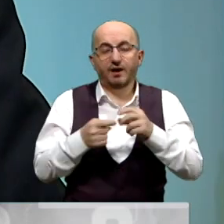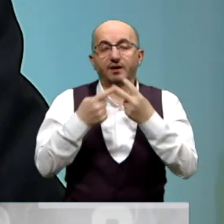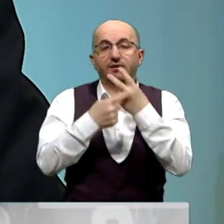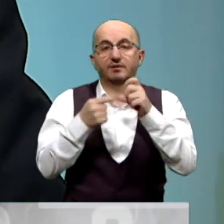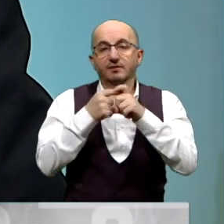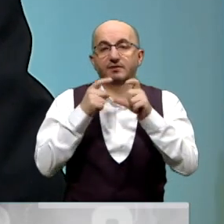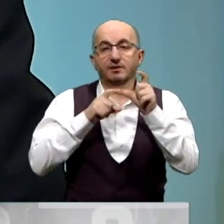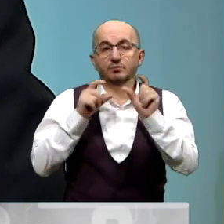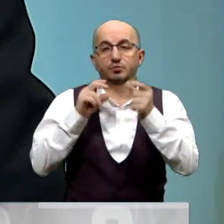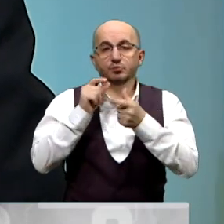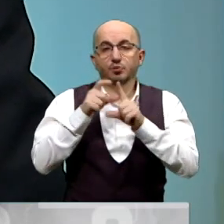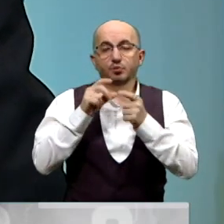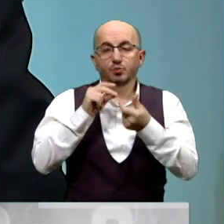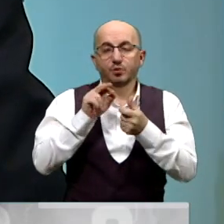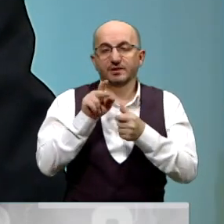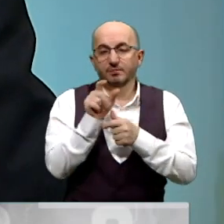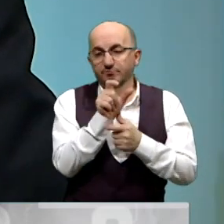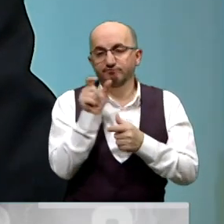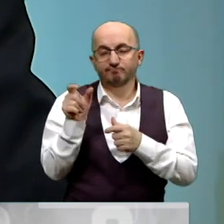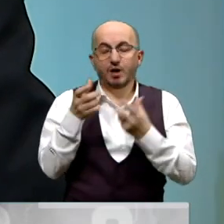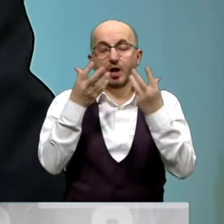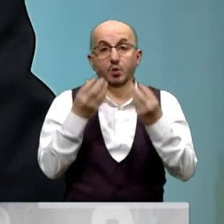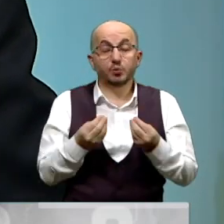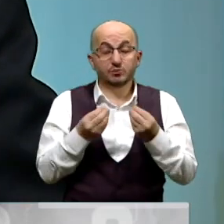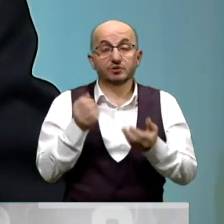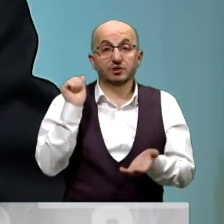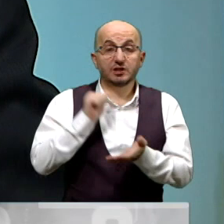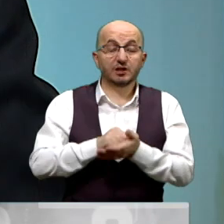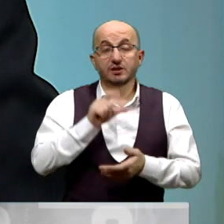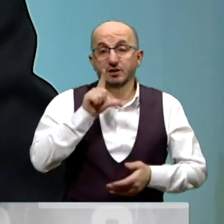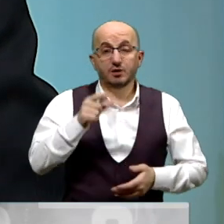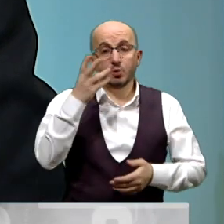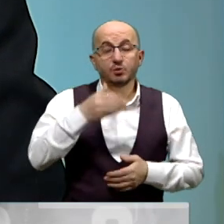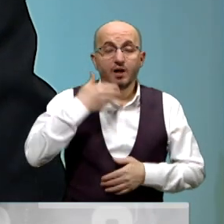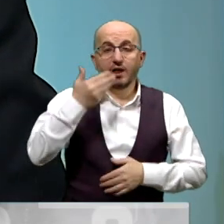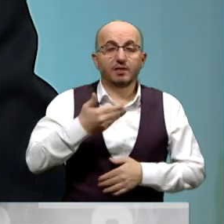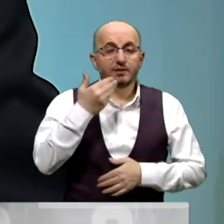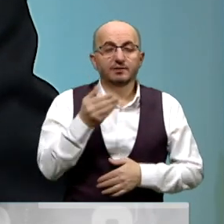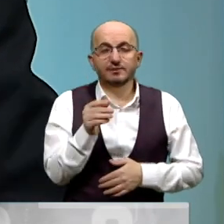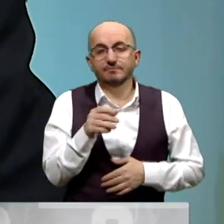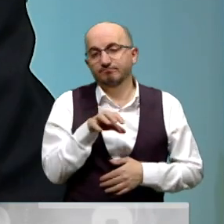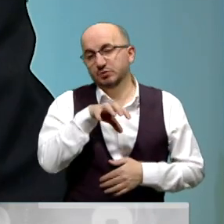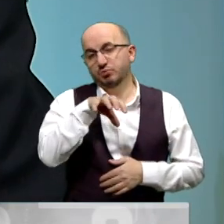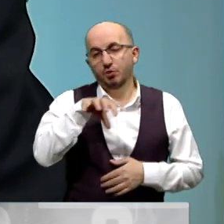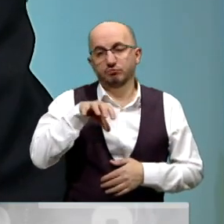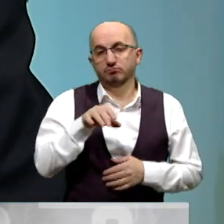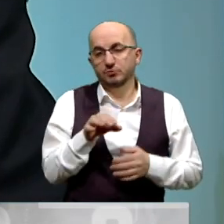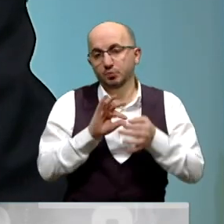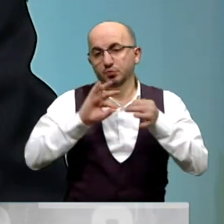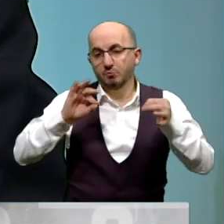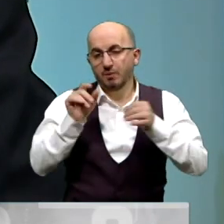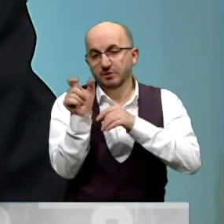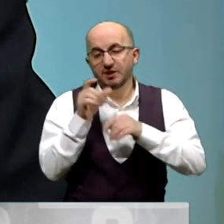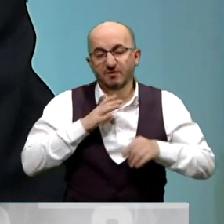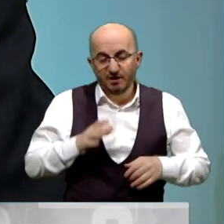secde etmeye emreden veya secde'nin gerekli olduğunu ifade eden bir kısım bir Efendim